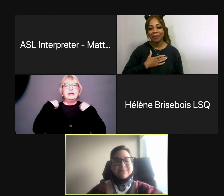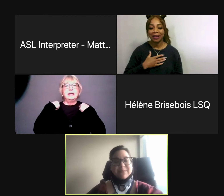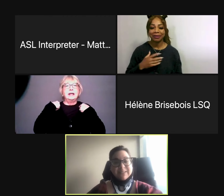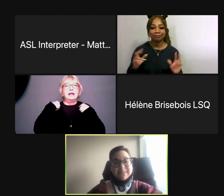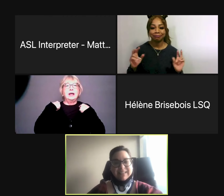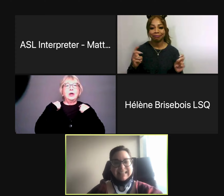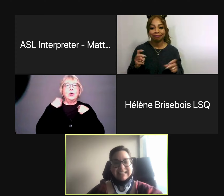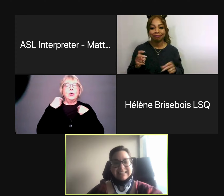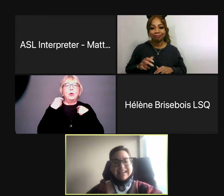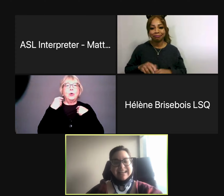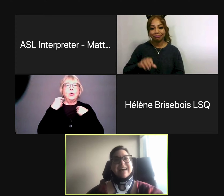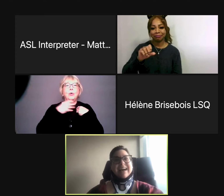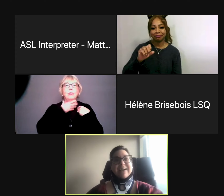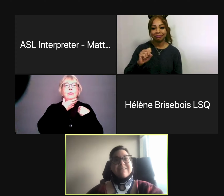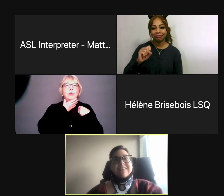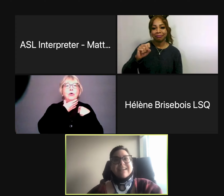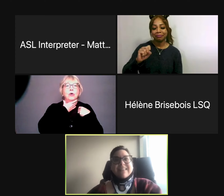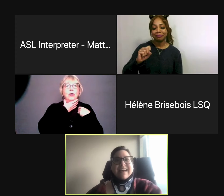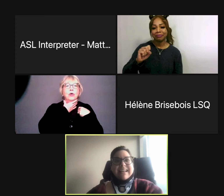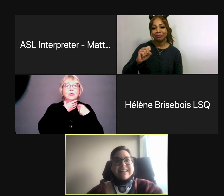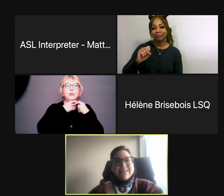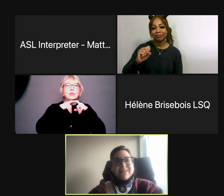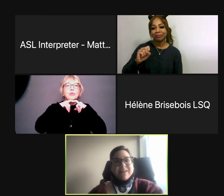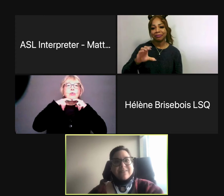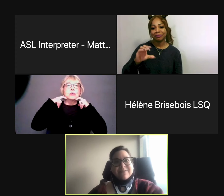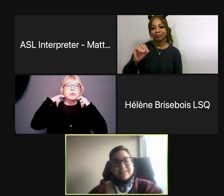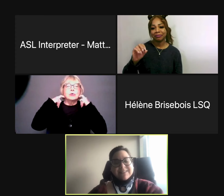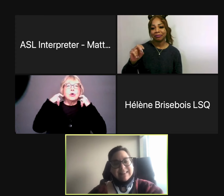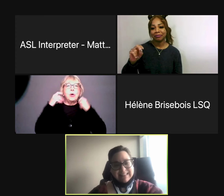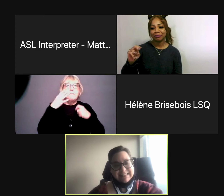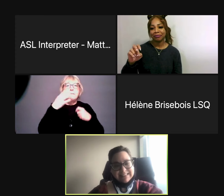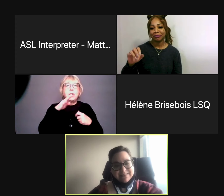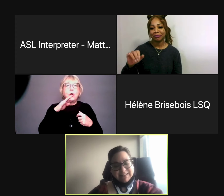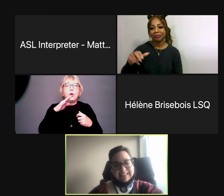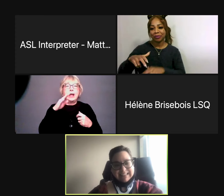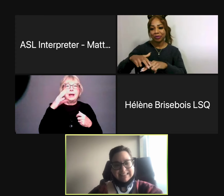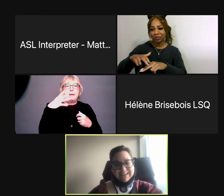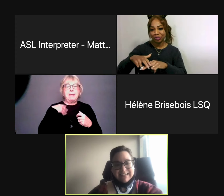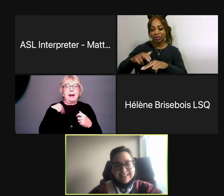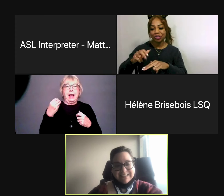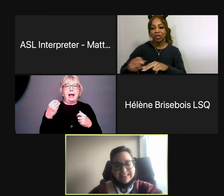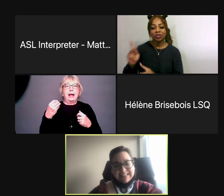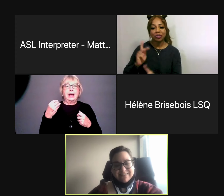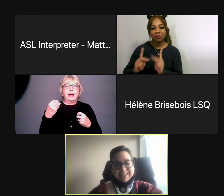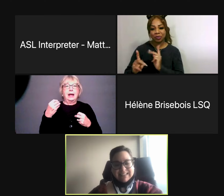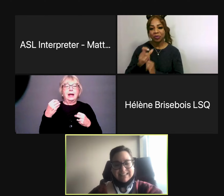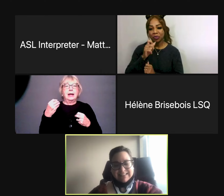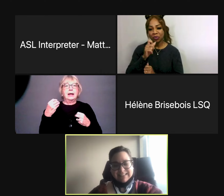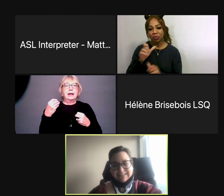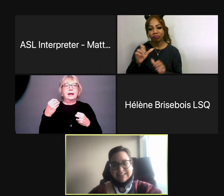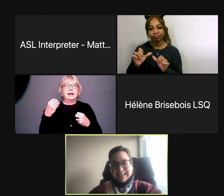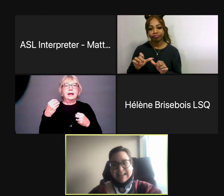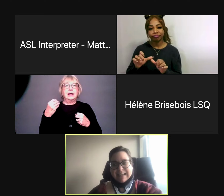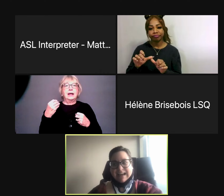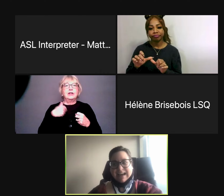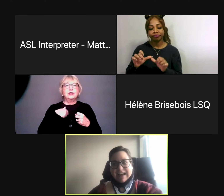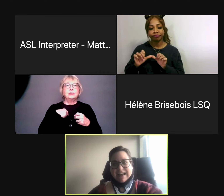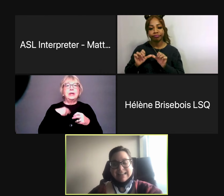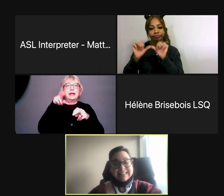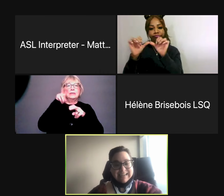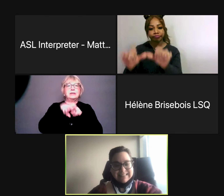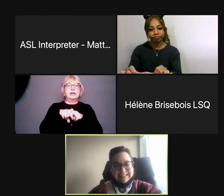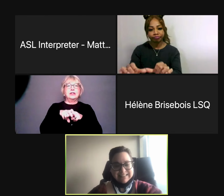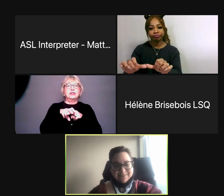collier pour le cou bleu et blanc et je suis dans ma chaise,